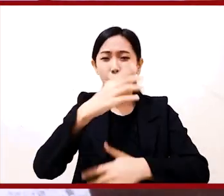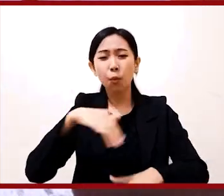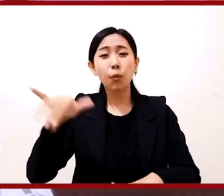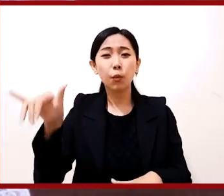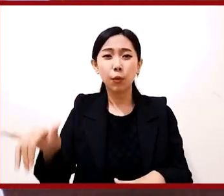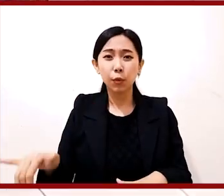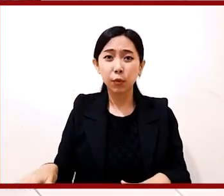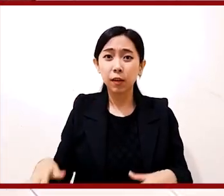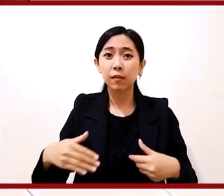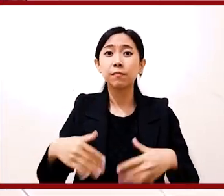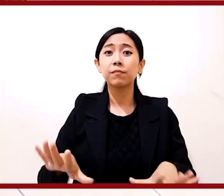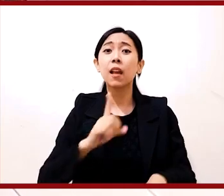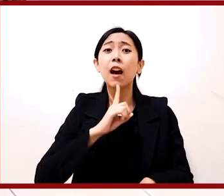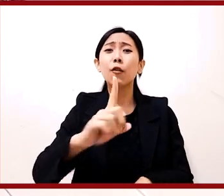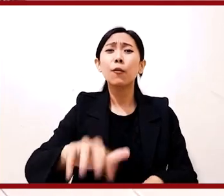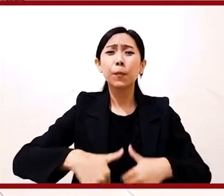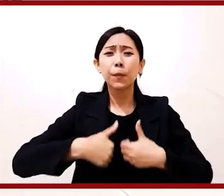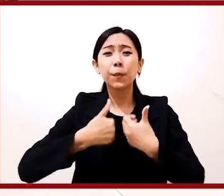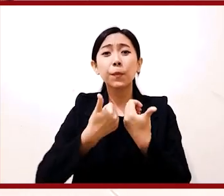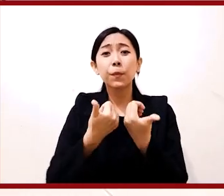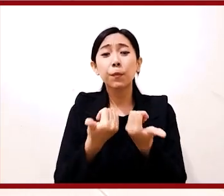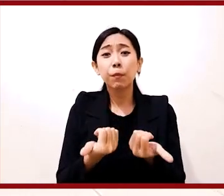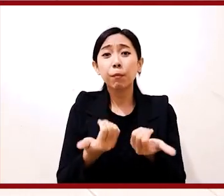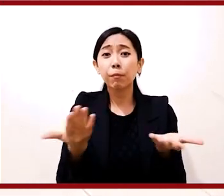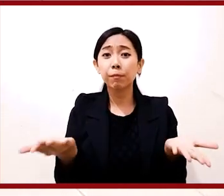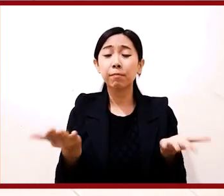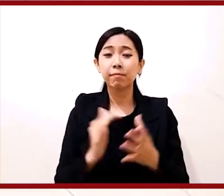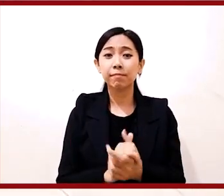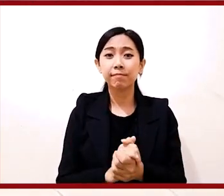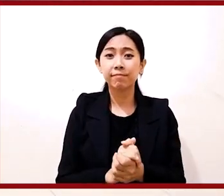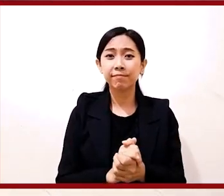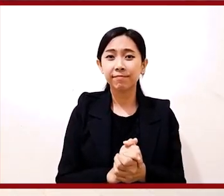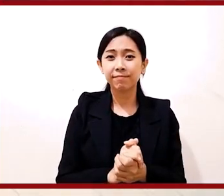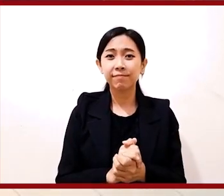khawatirnya, lalu harus bagaimana?